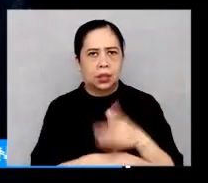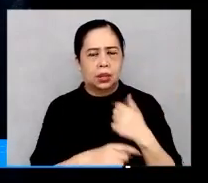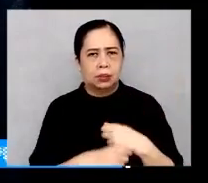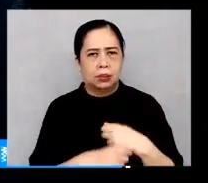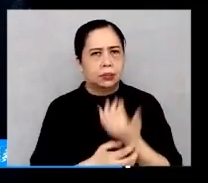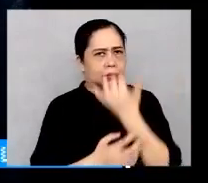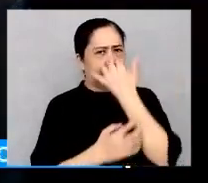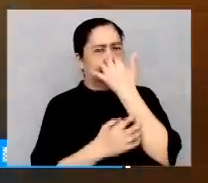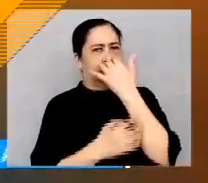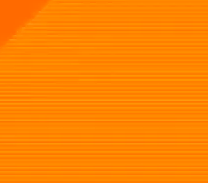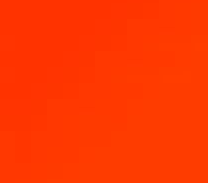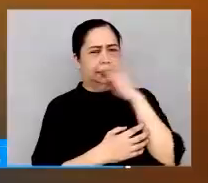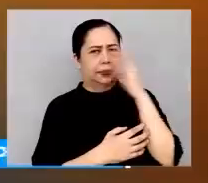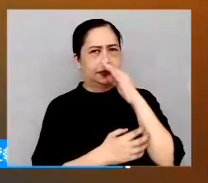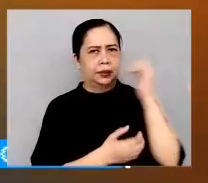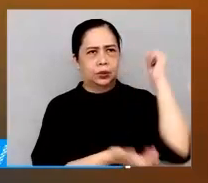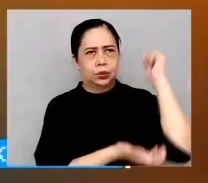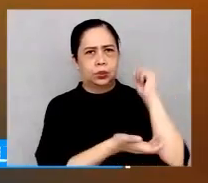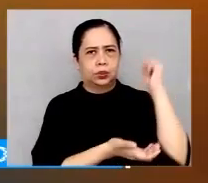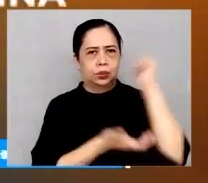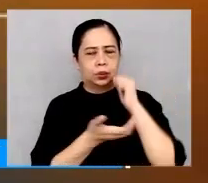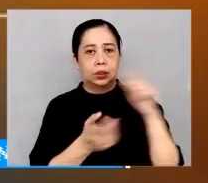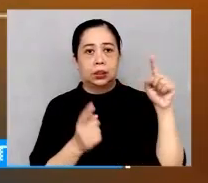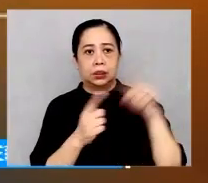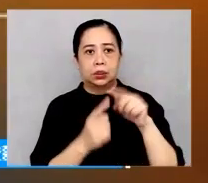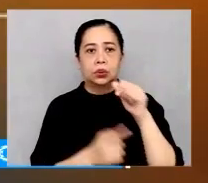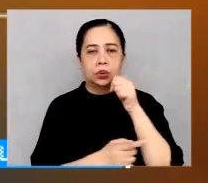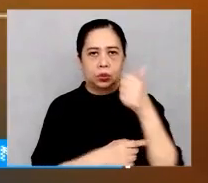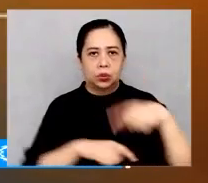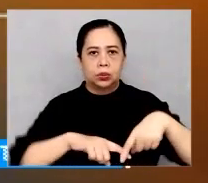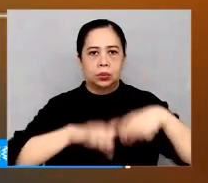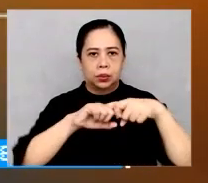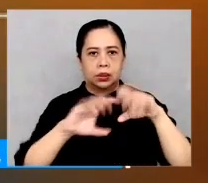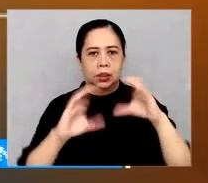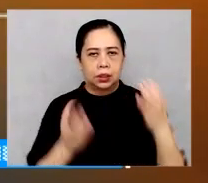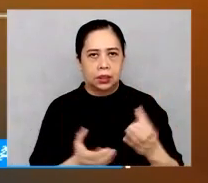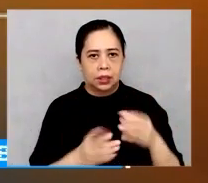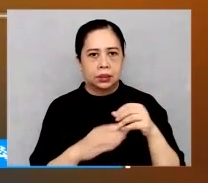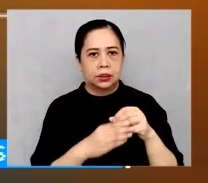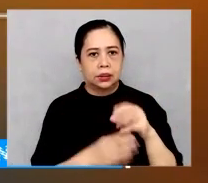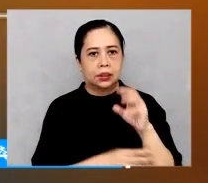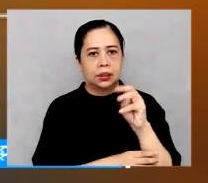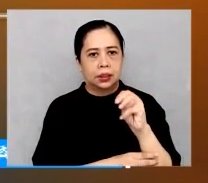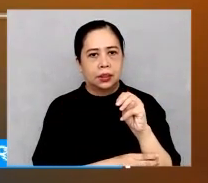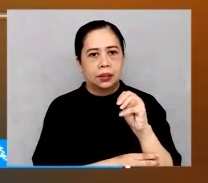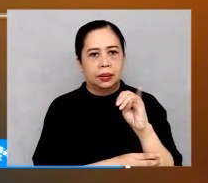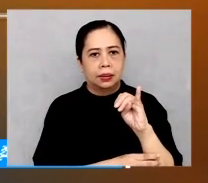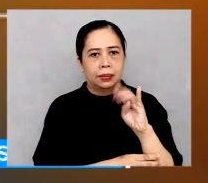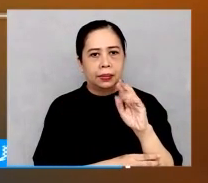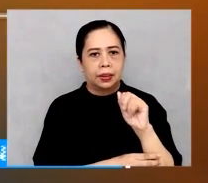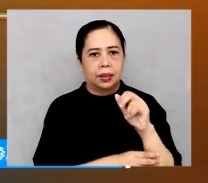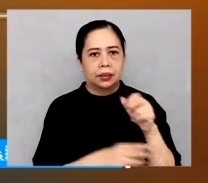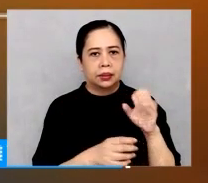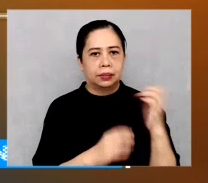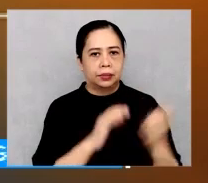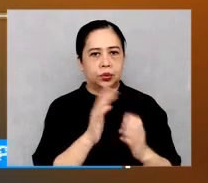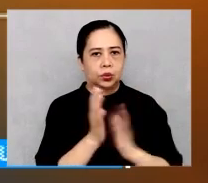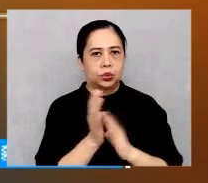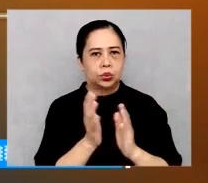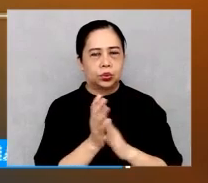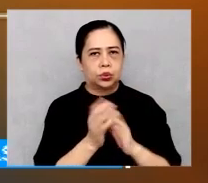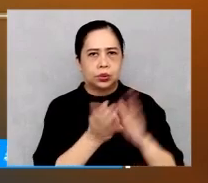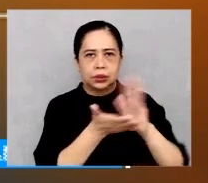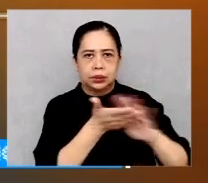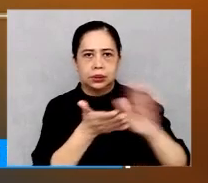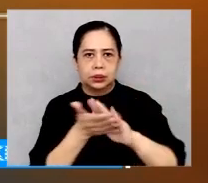ng pesticide. Hanggang upa, suspendido ang klase sa Mirab Elementary School dahil sa isinasagawang decontamination